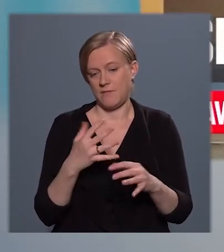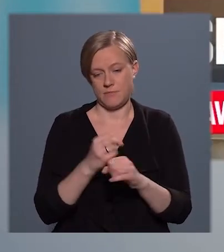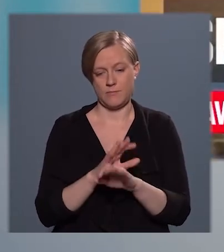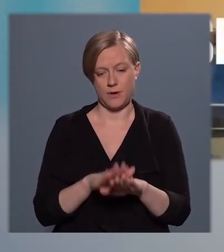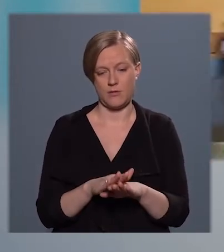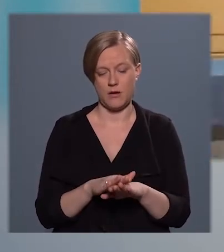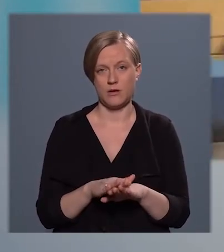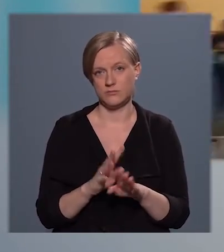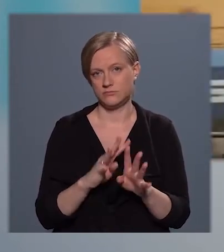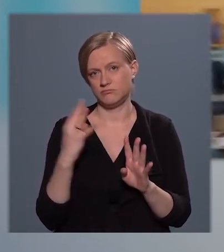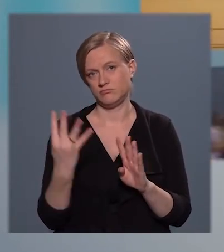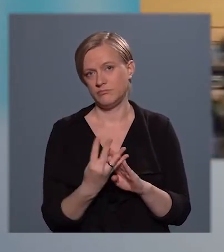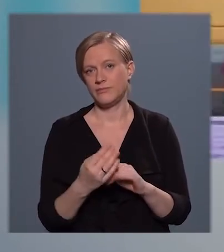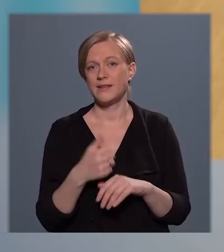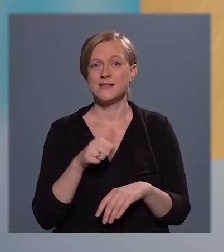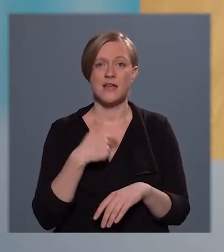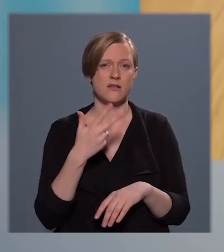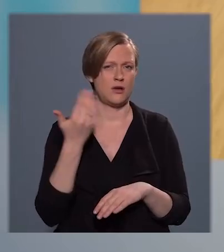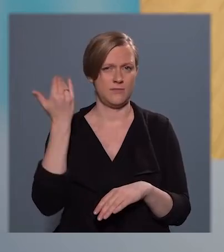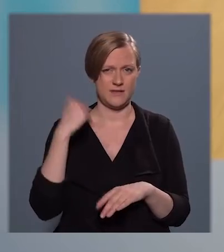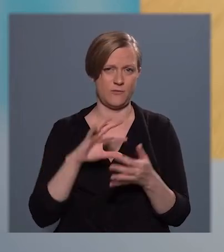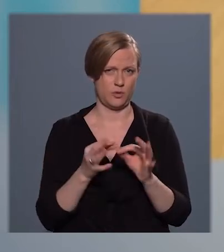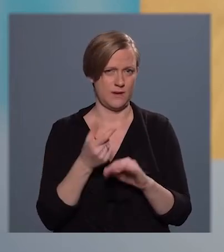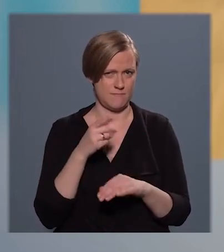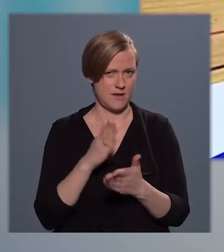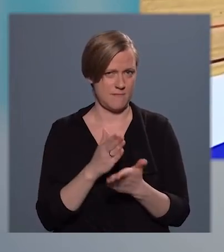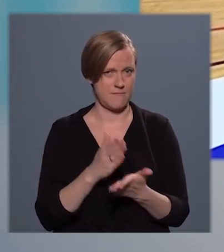már nem tudom, 130 éve is volt az olimpián, és